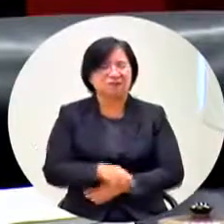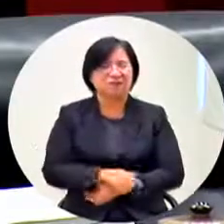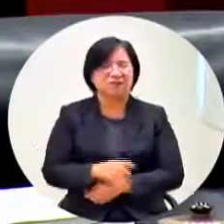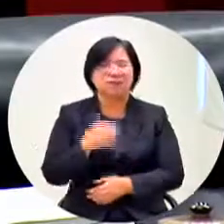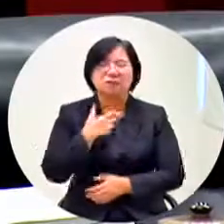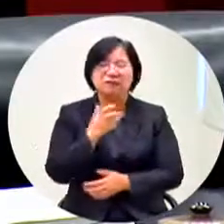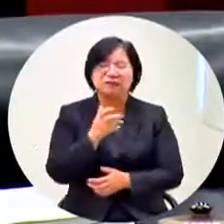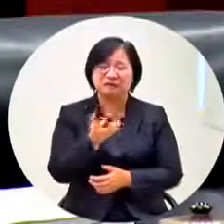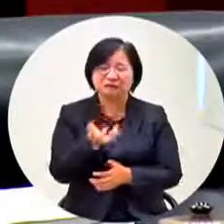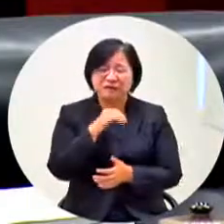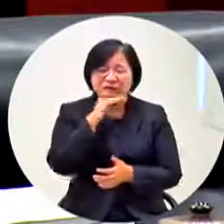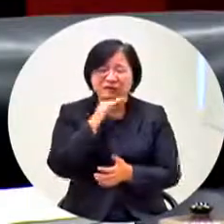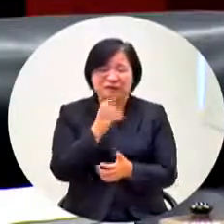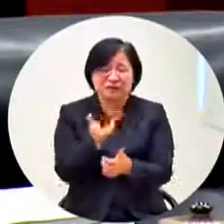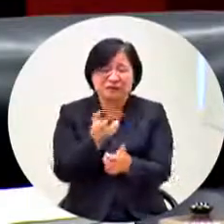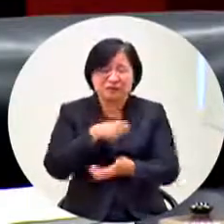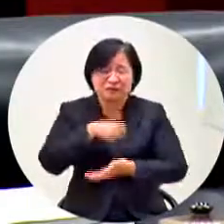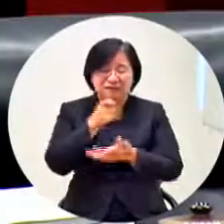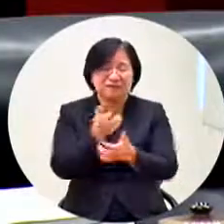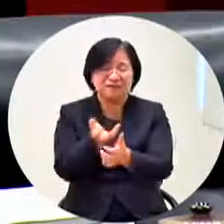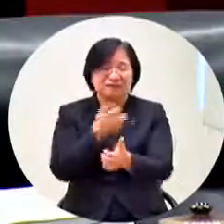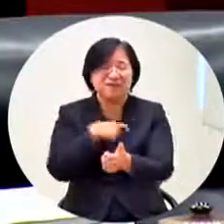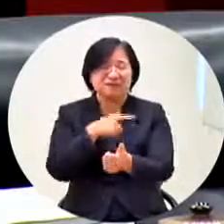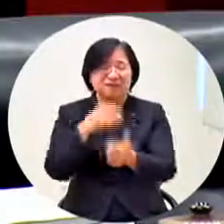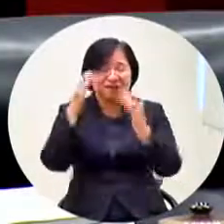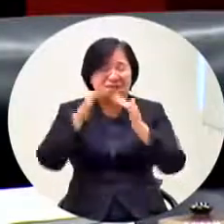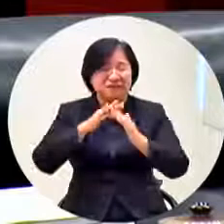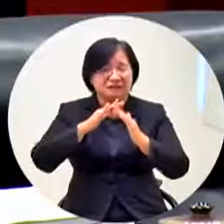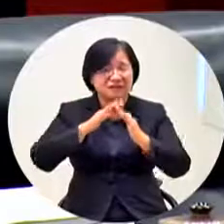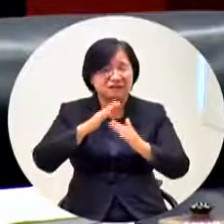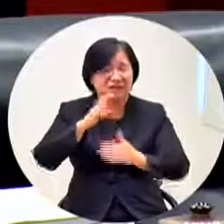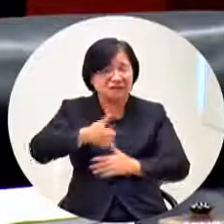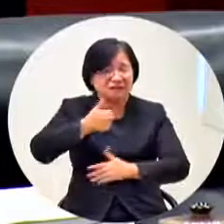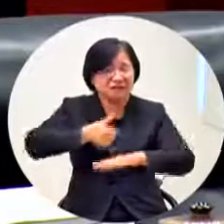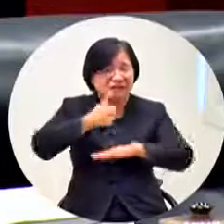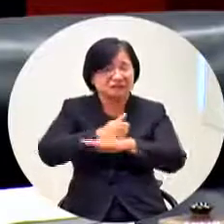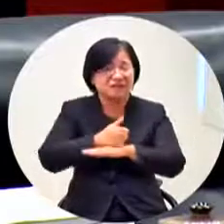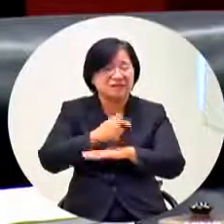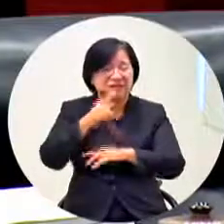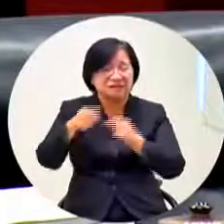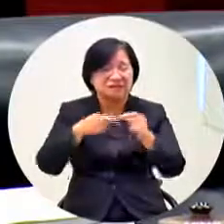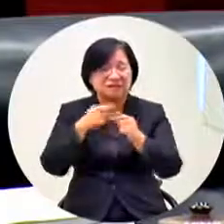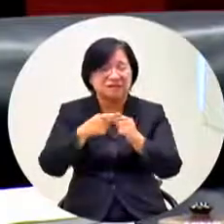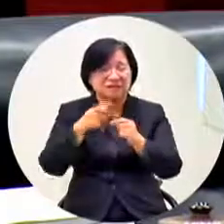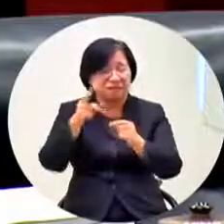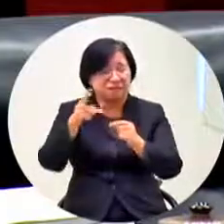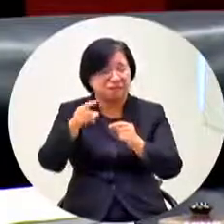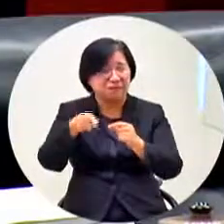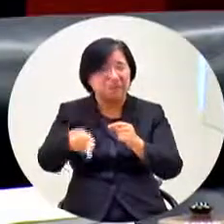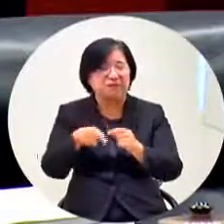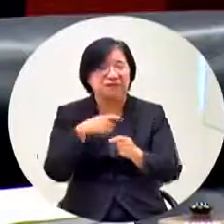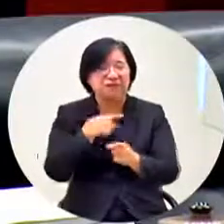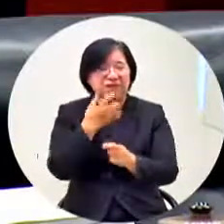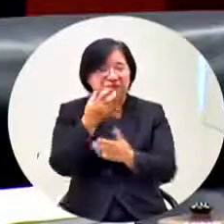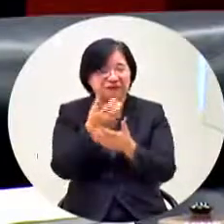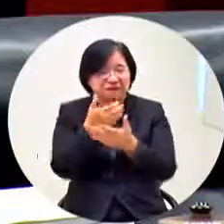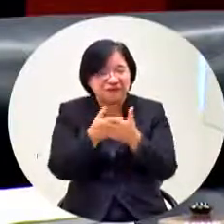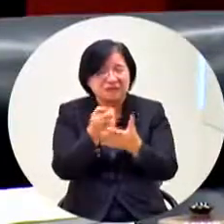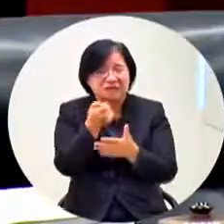东西，这些东西都是在韩市长一年短短一年半已经做了一大半，但是还有一些来不